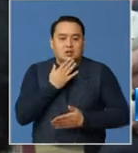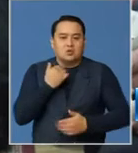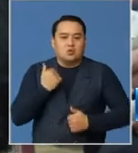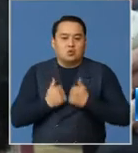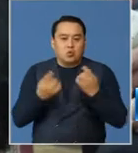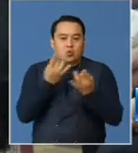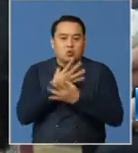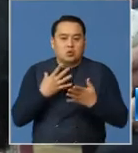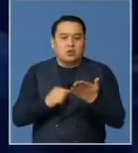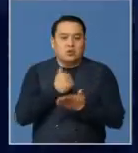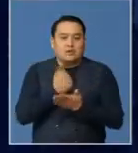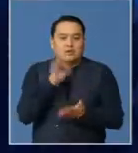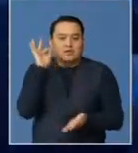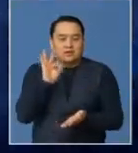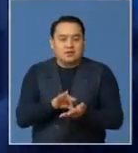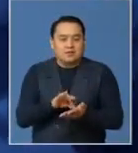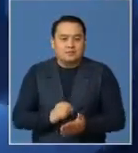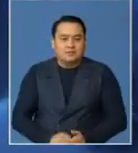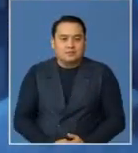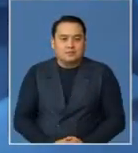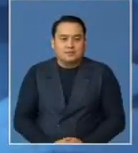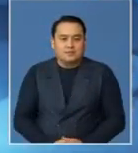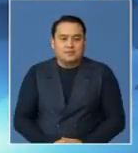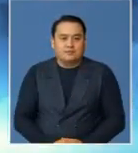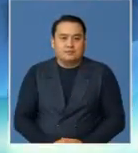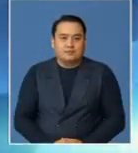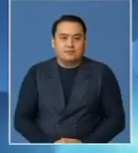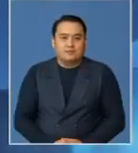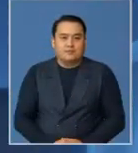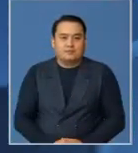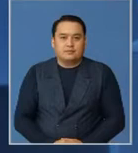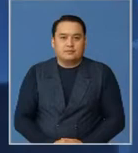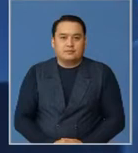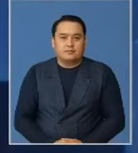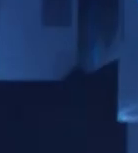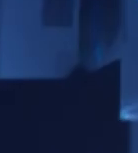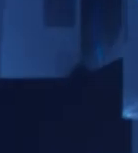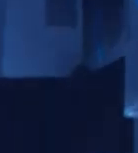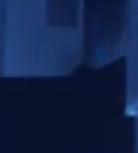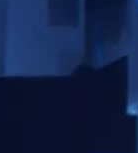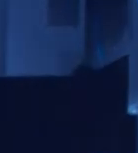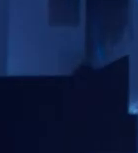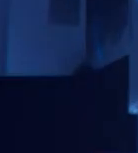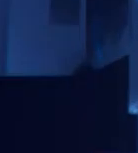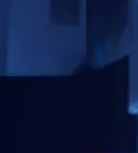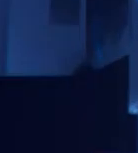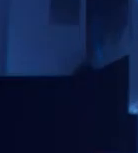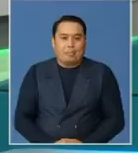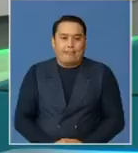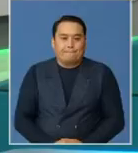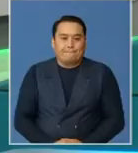достояний – одно из главных целей. Еламан Раймбеков, Мадина Берикоза, Шайк Курманбаев, телеканал Жетсу, Текели.